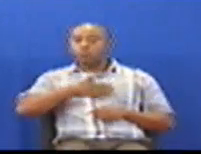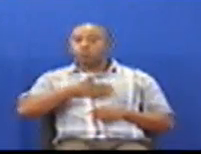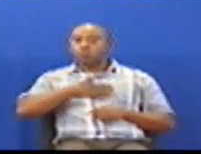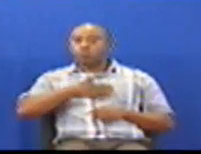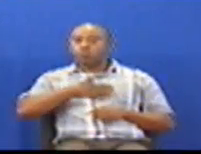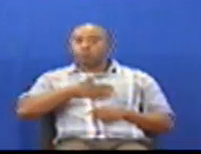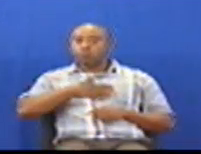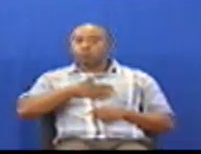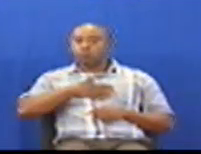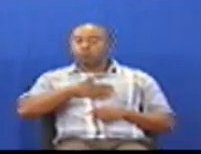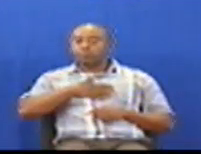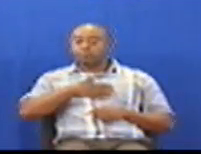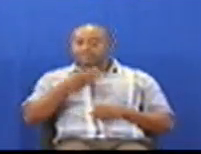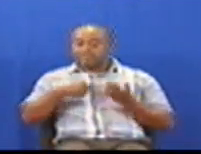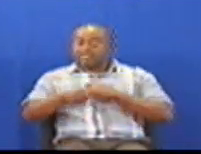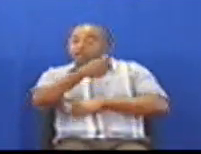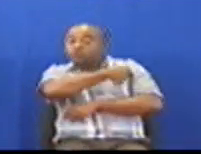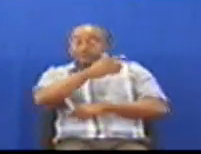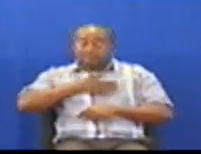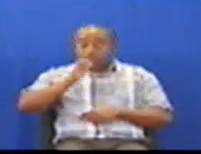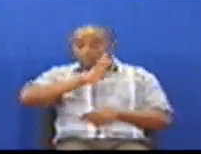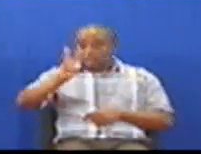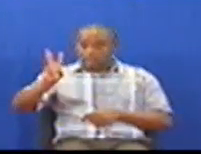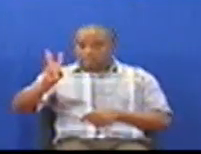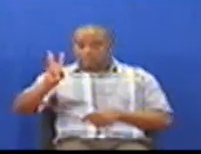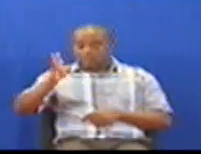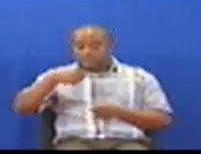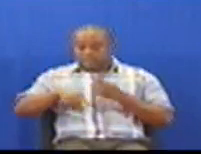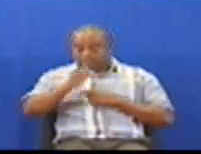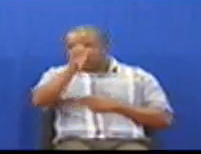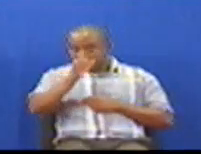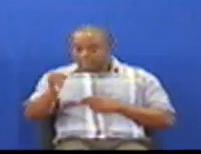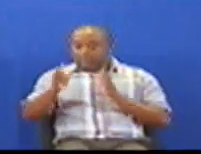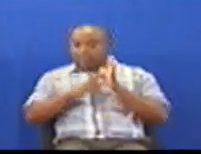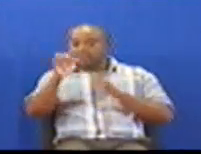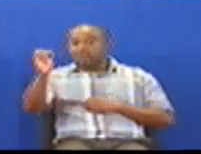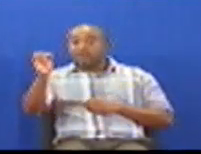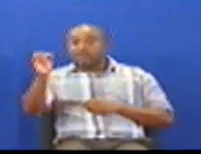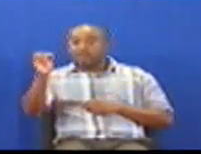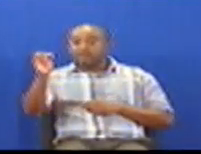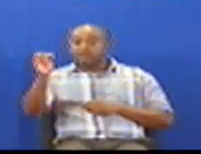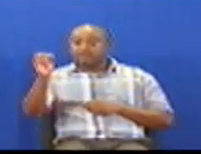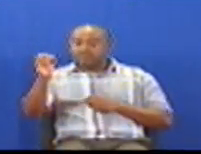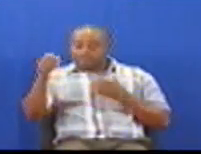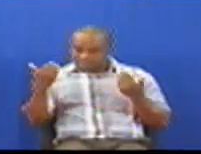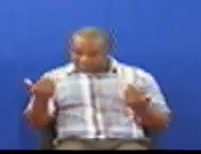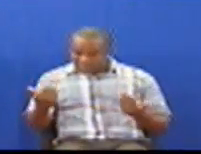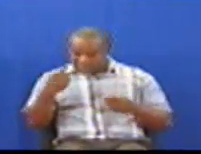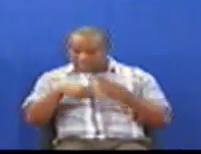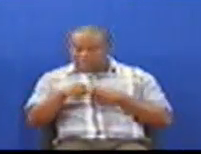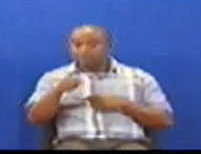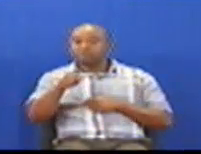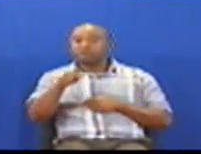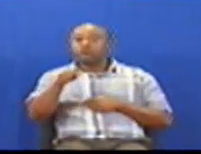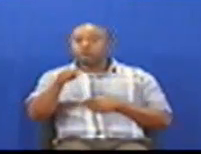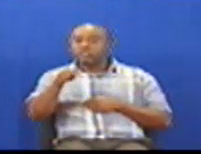spika, hospitali yetu ya wilaya ambayo kwa asilimia 80 imejengwa kwa fedha za wananchi wa Kaliua kwa maana ya